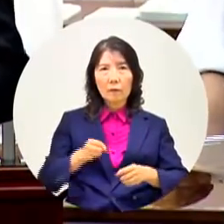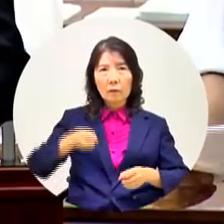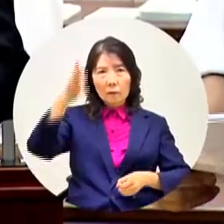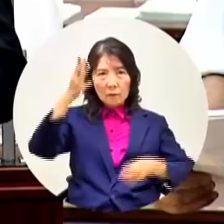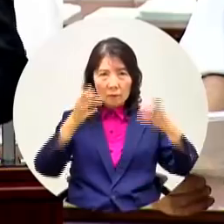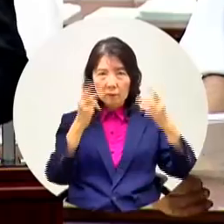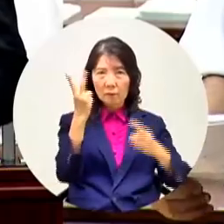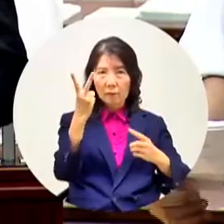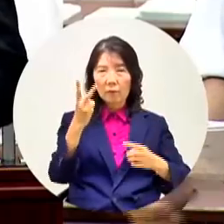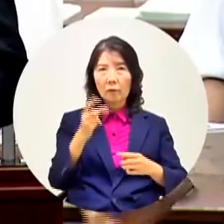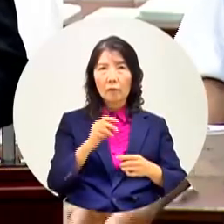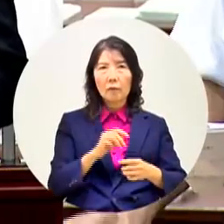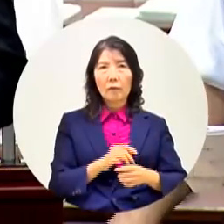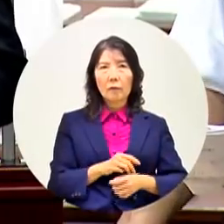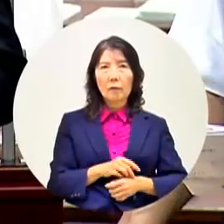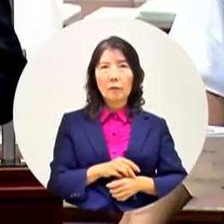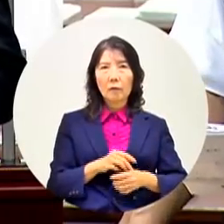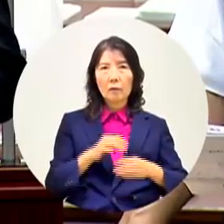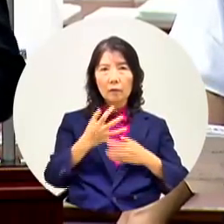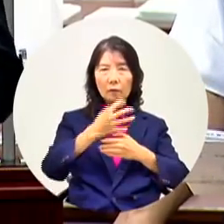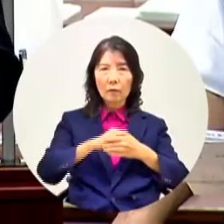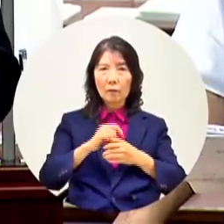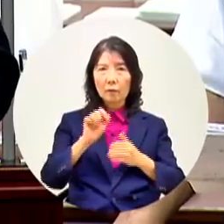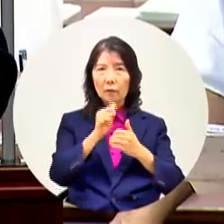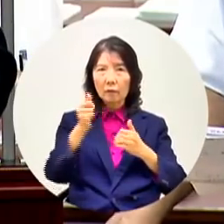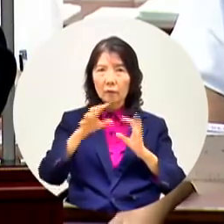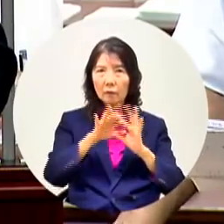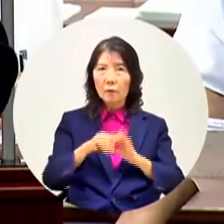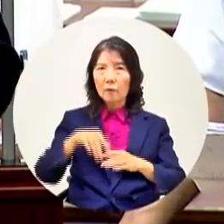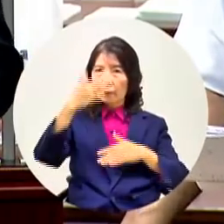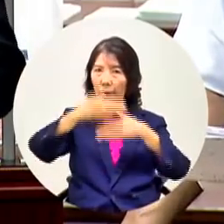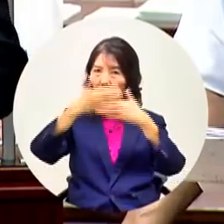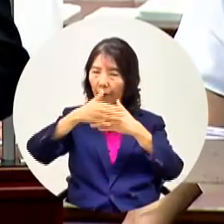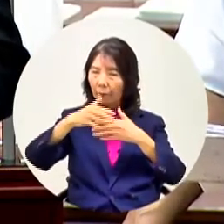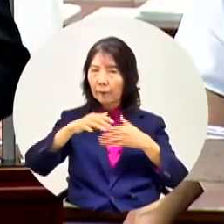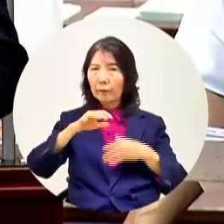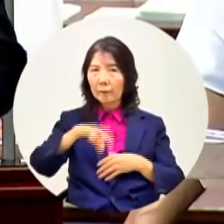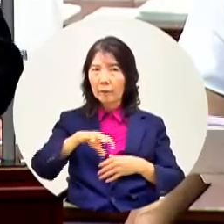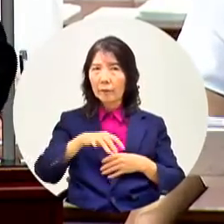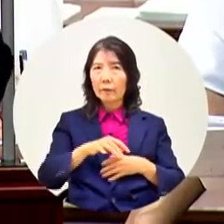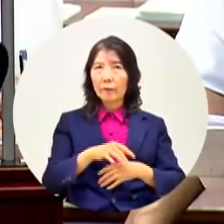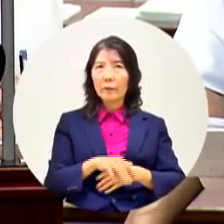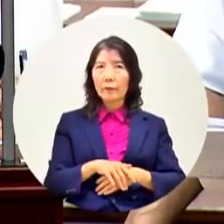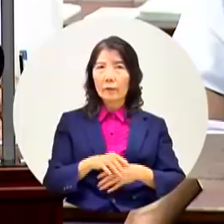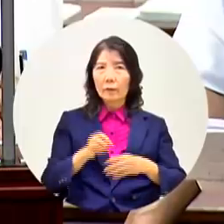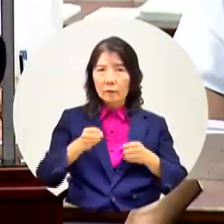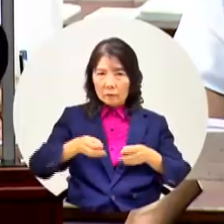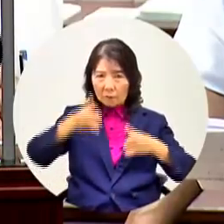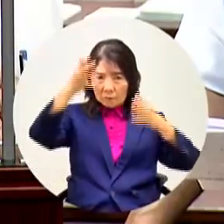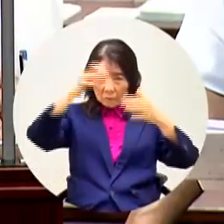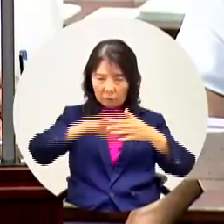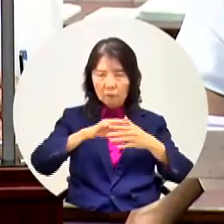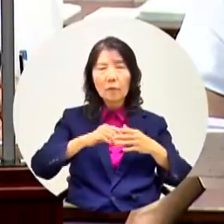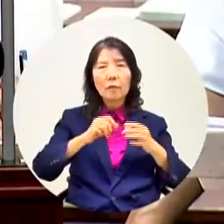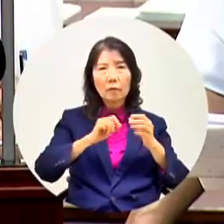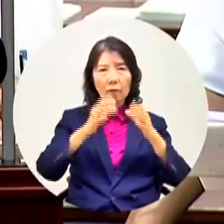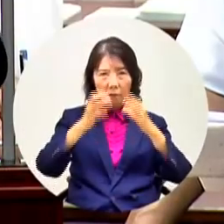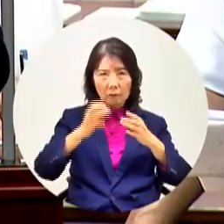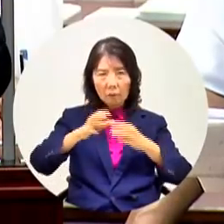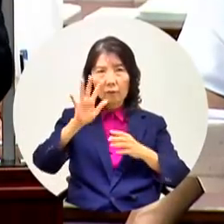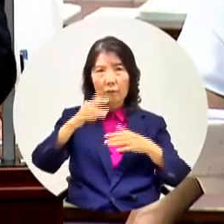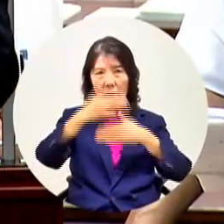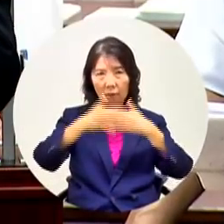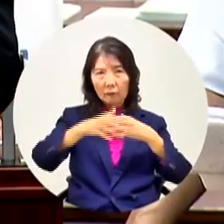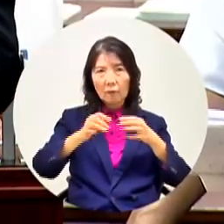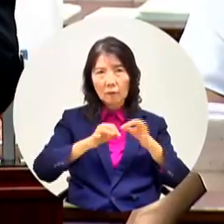哈，两栋式的建筑物包括议员所关心的电影院哈，底下咱这些大楼来对拢规划哈。这目前未